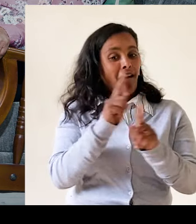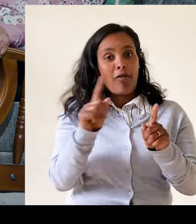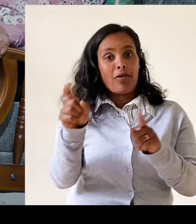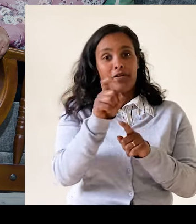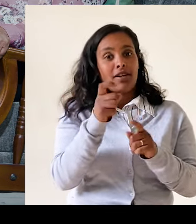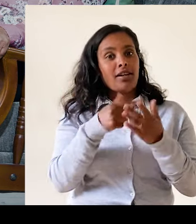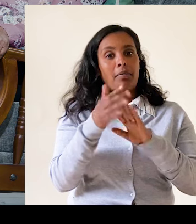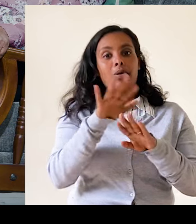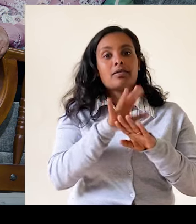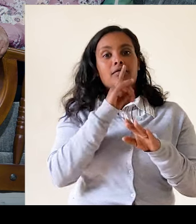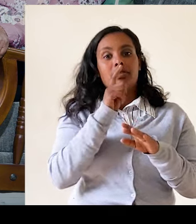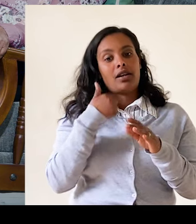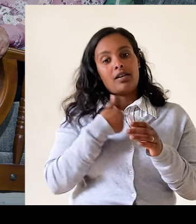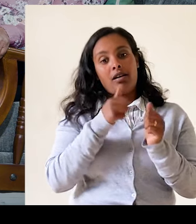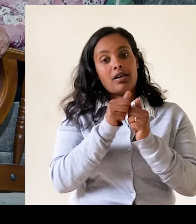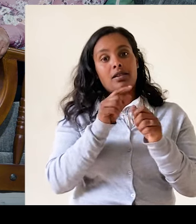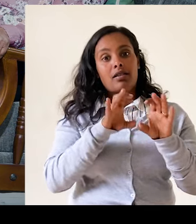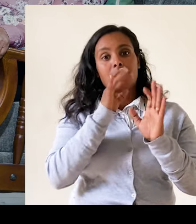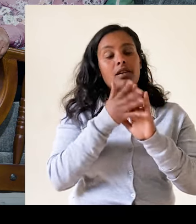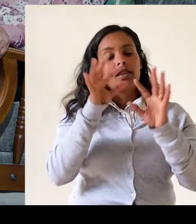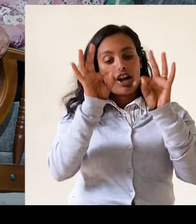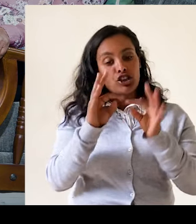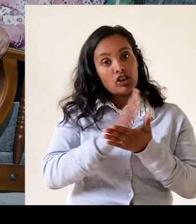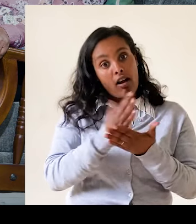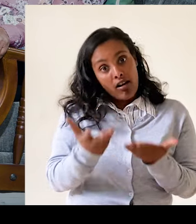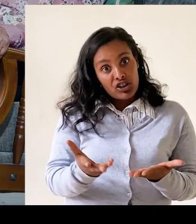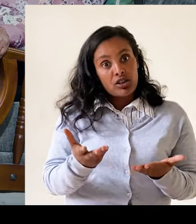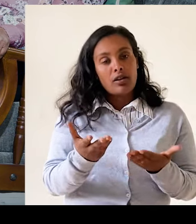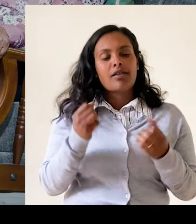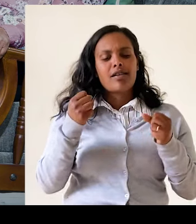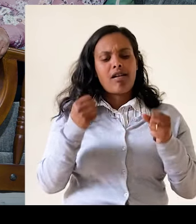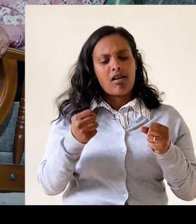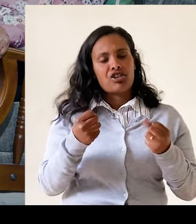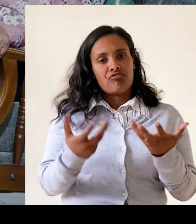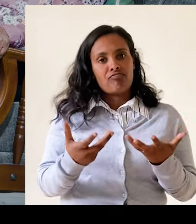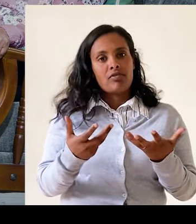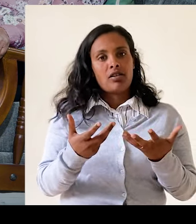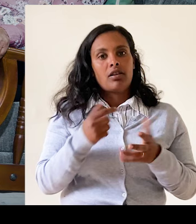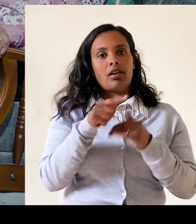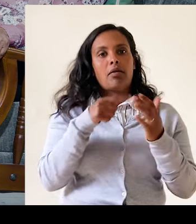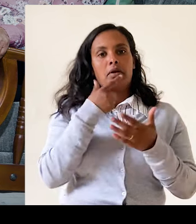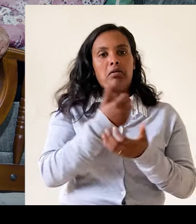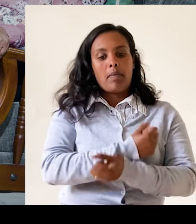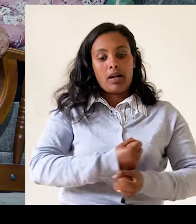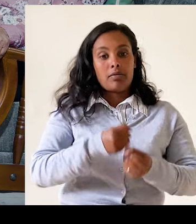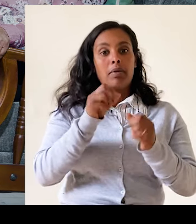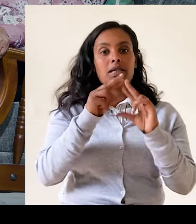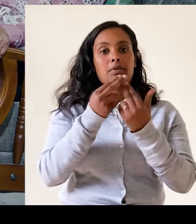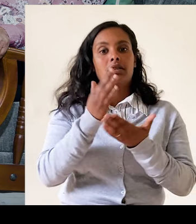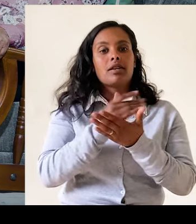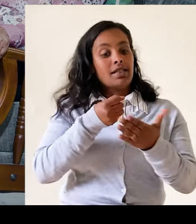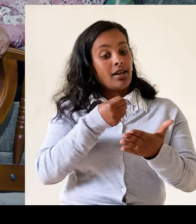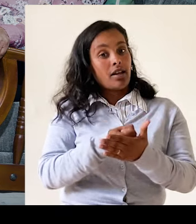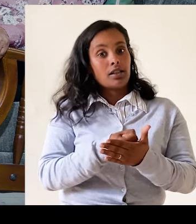እንደዚህ ይህን የመሰለ ኢንተርቪው ከኛ ጋር ስላደረግሽ፣ ታሪክሽን ስላጋራሽን፣ ጥንካሬሽን ለመቀነት ቤተሰቦችም